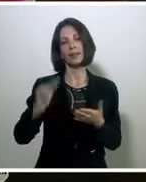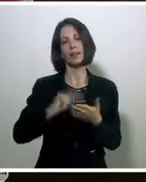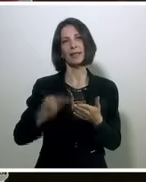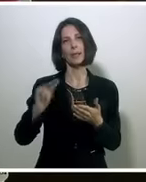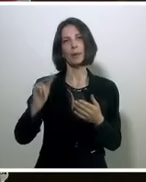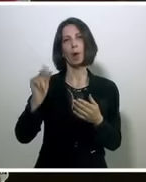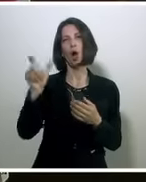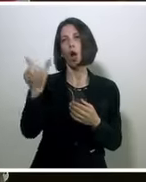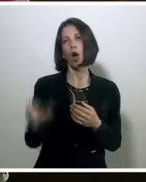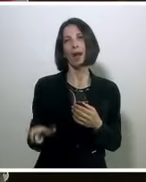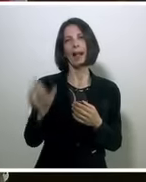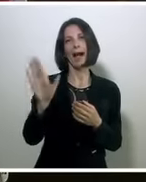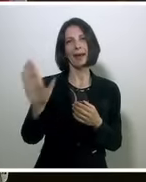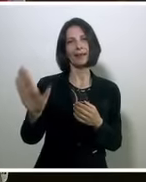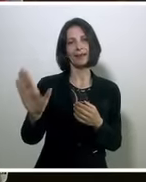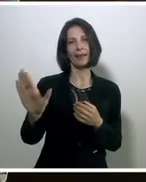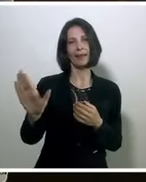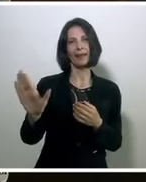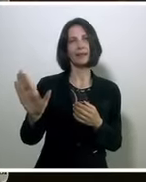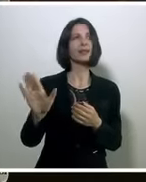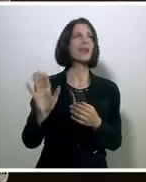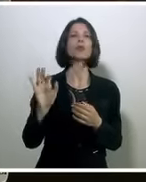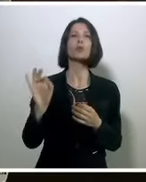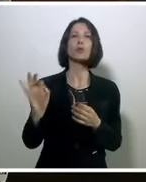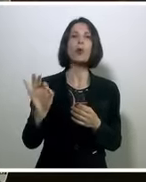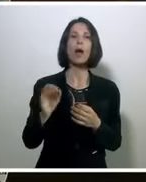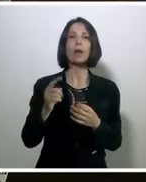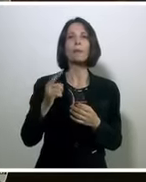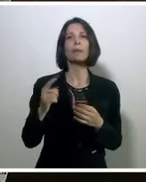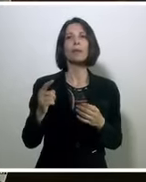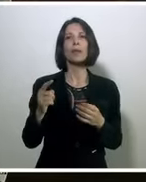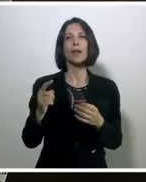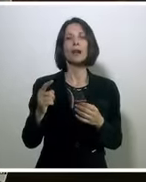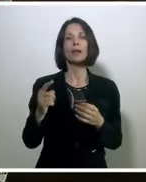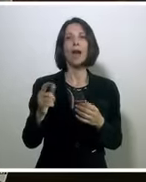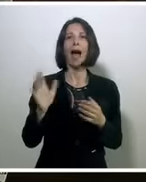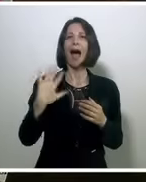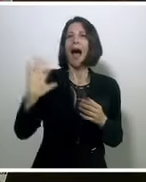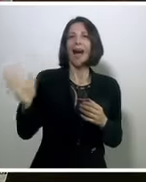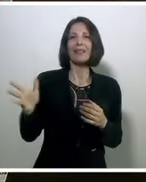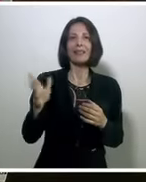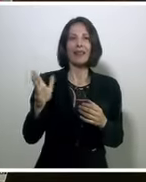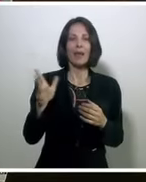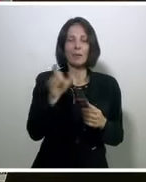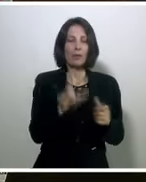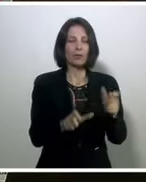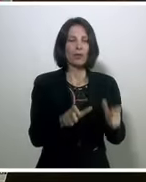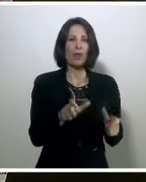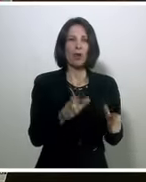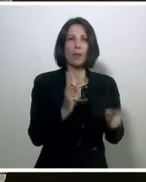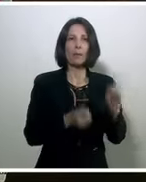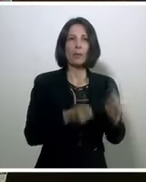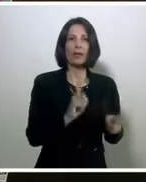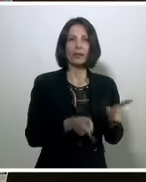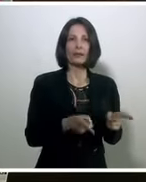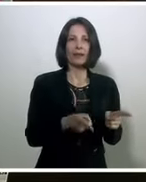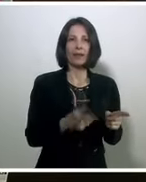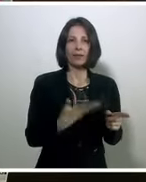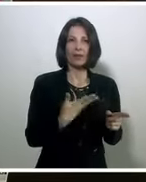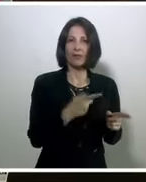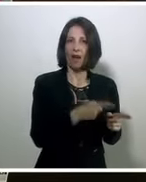avere i tratti negativi che contraddistinguono tanta parte della classe politica italiana e cioè la vanità l'esibizionismo